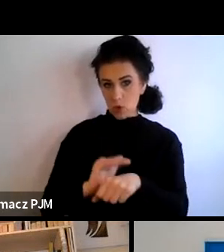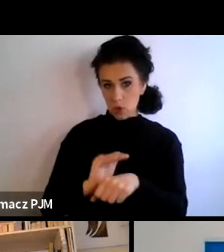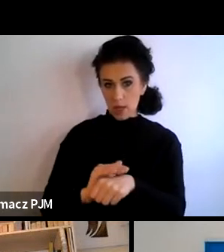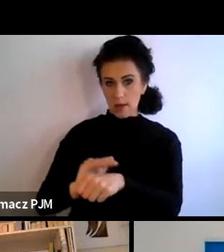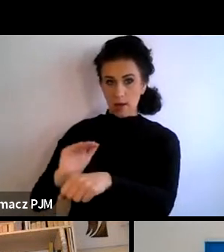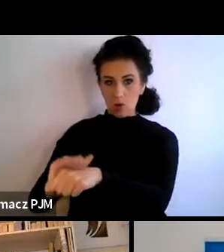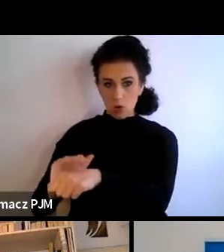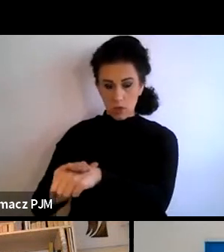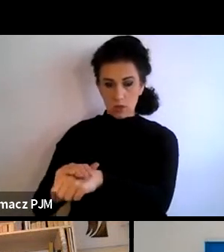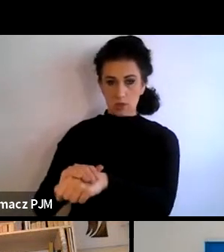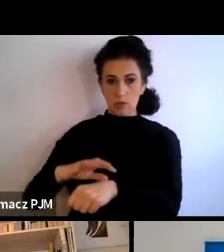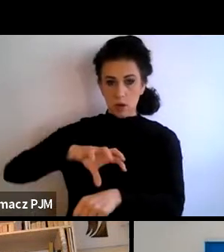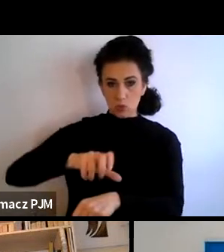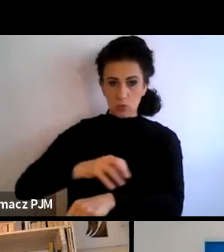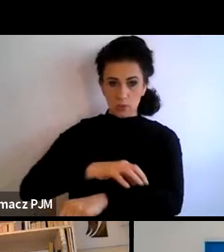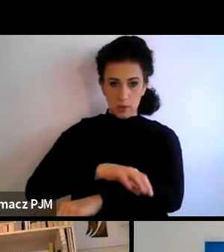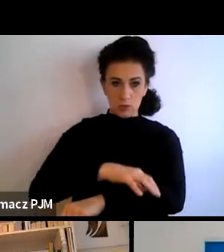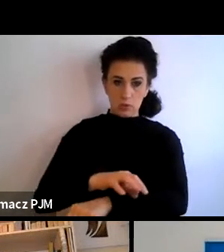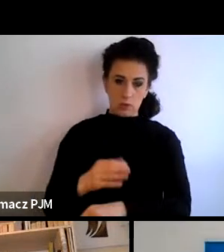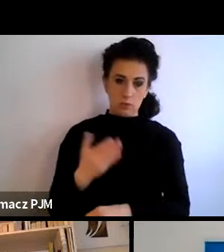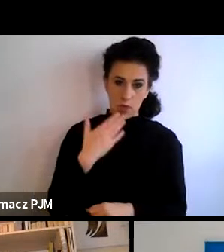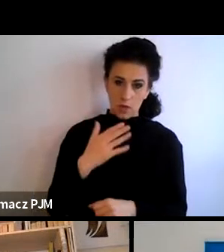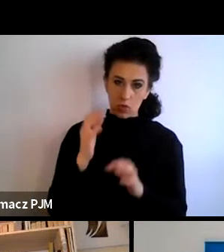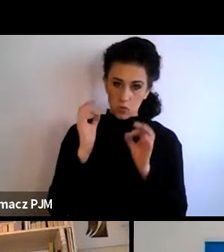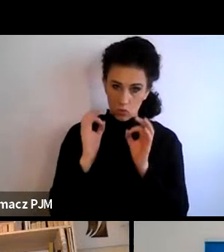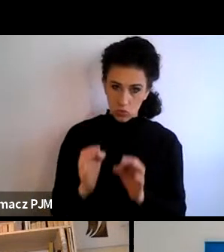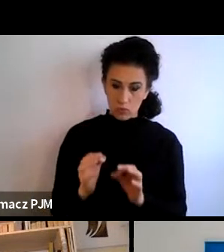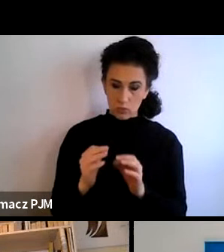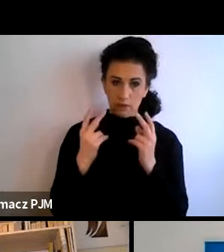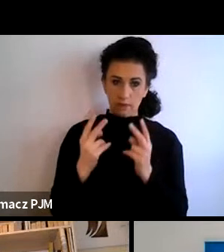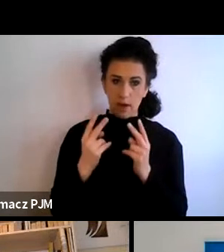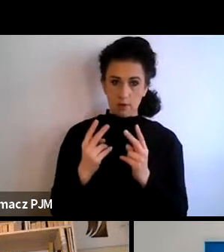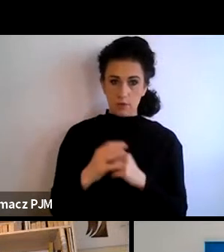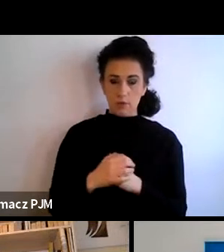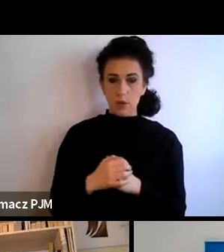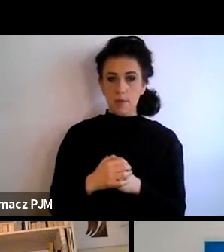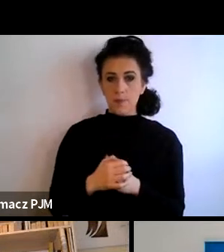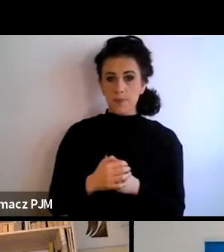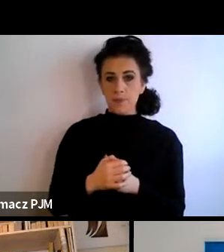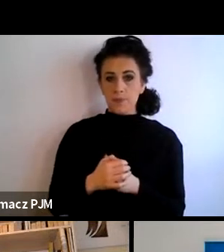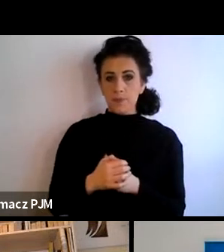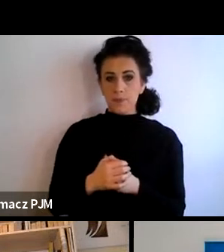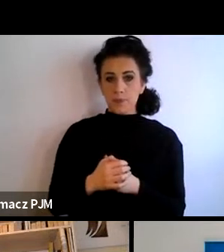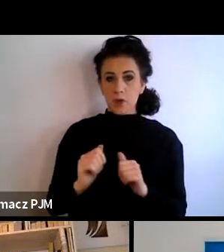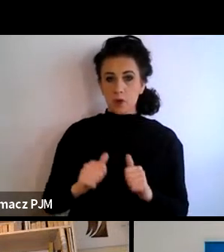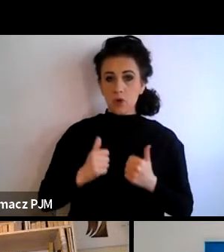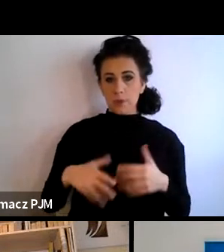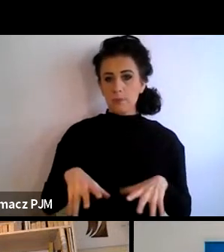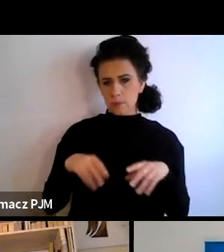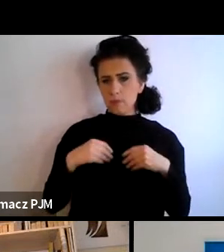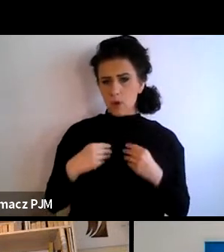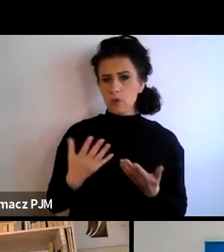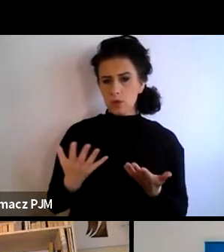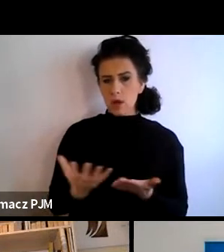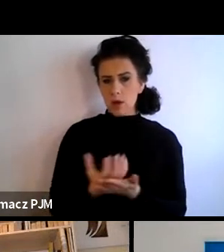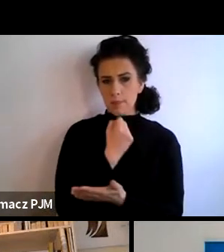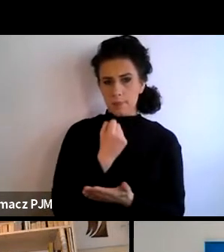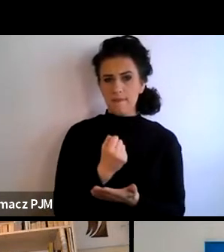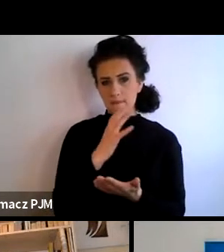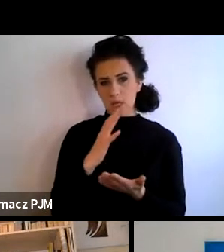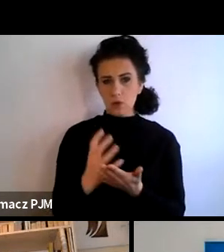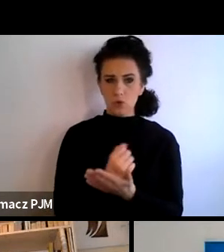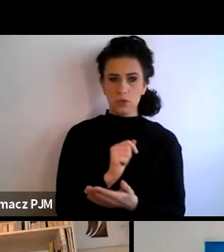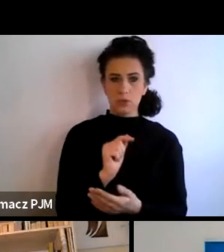grupie studentów, to uważam, że to jest bardzo zasadne i ważne, żeby można było to